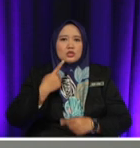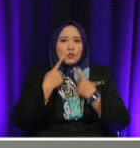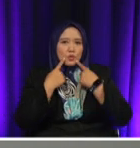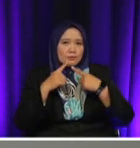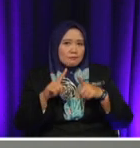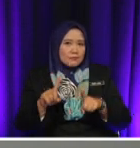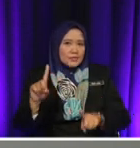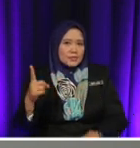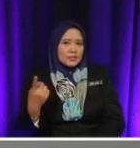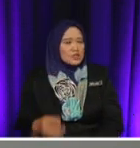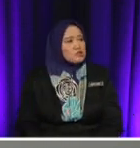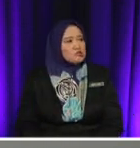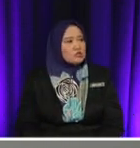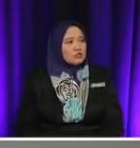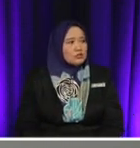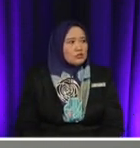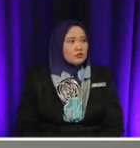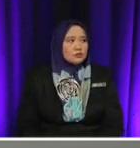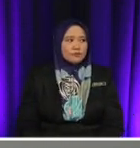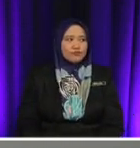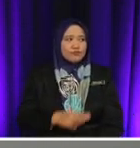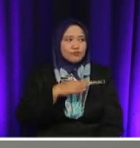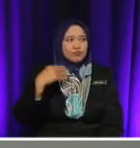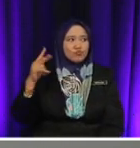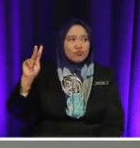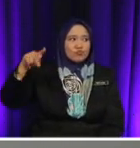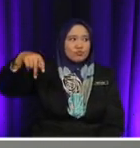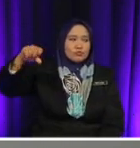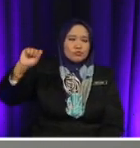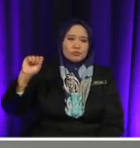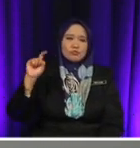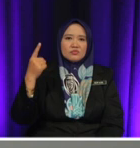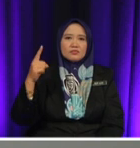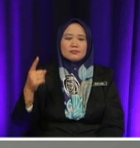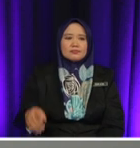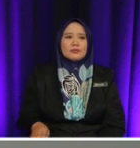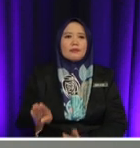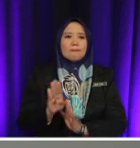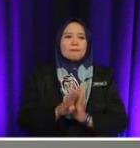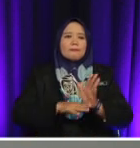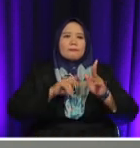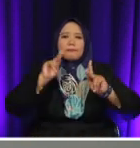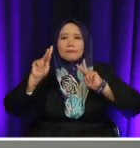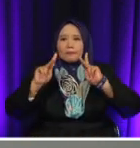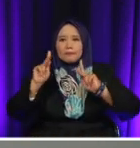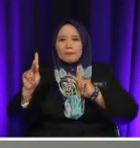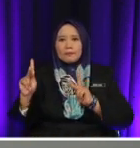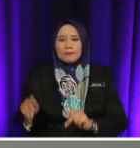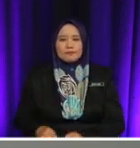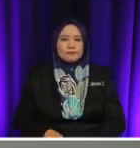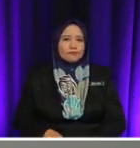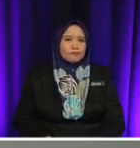iaitu berkomunikasi Oke KPS ke1 ini kita boleh katakan sebagai favite